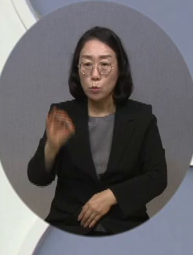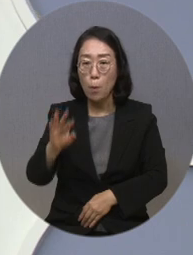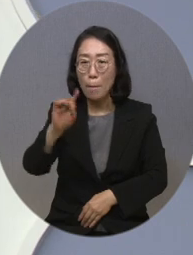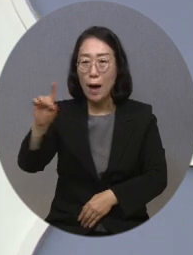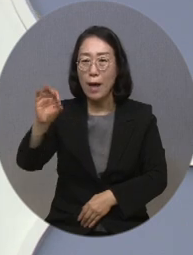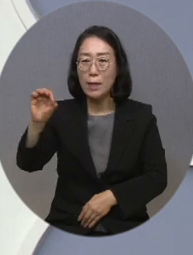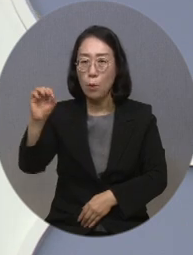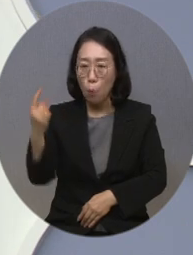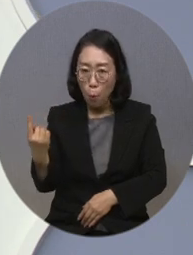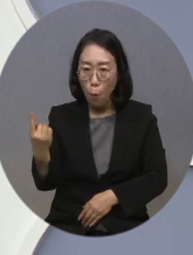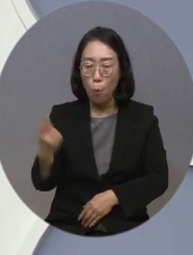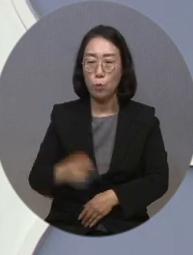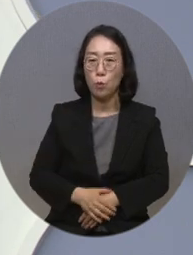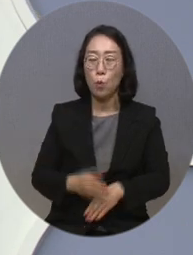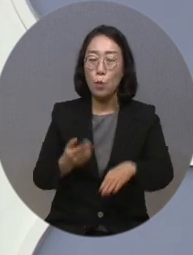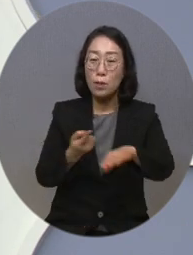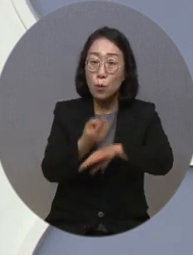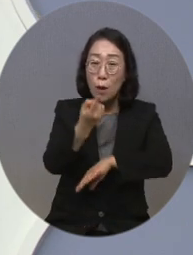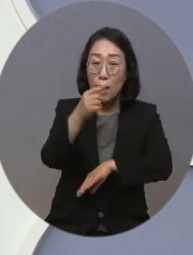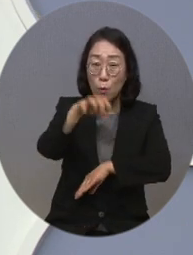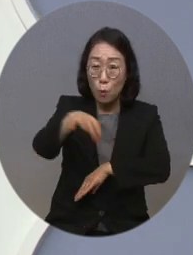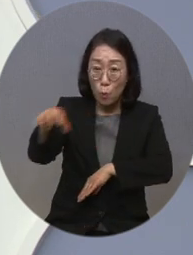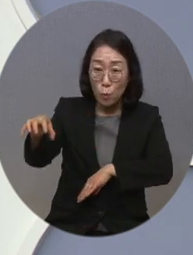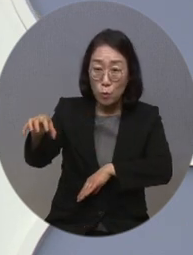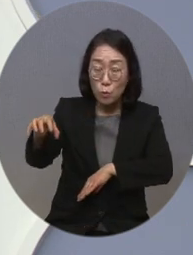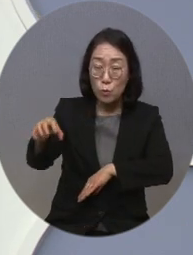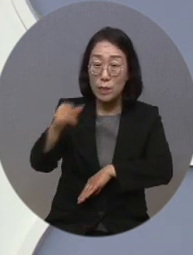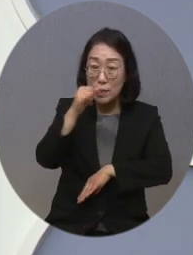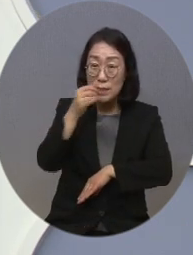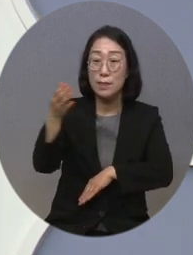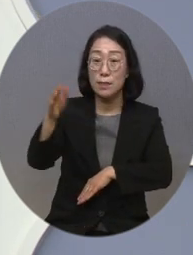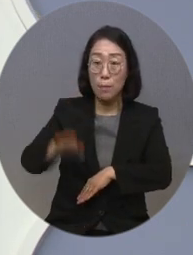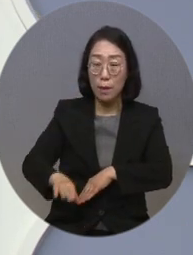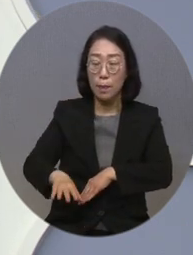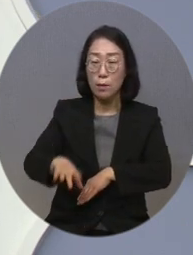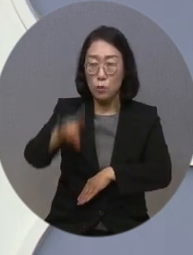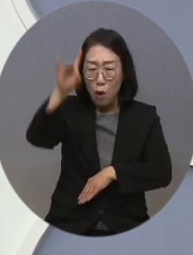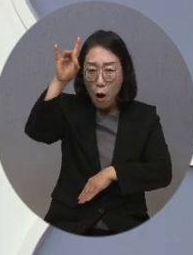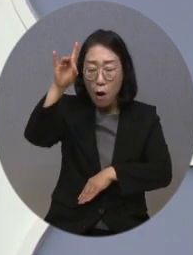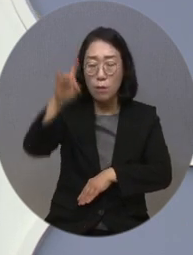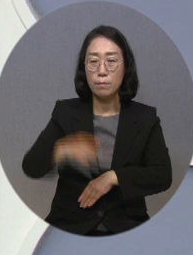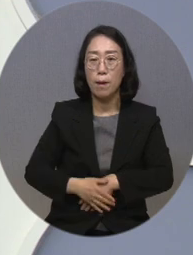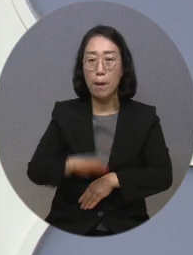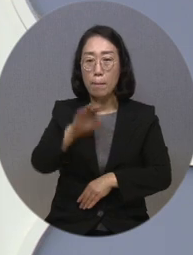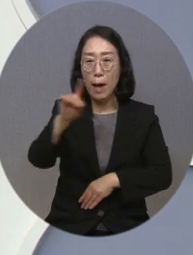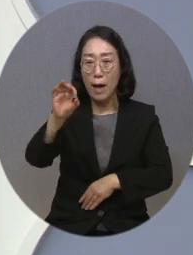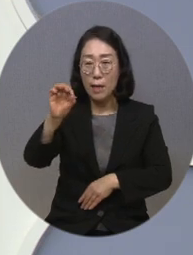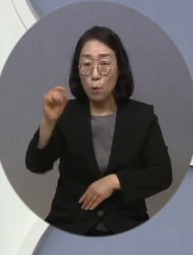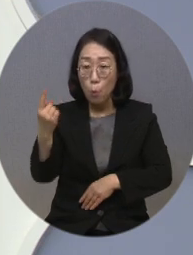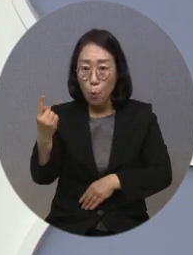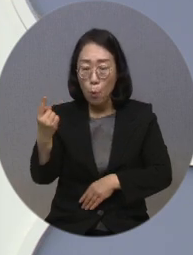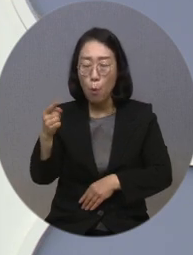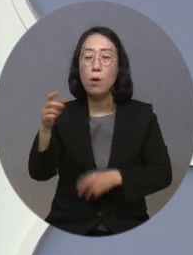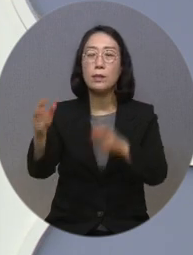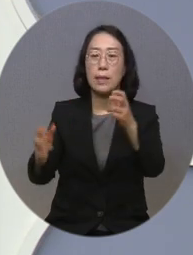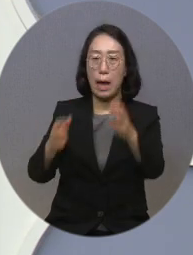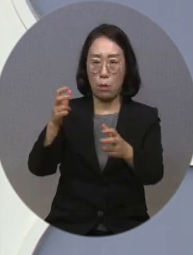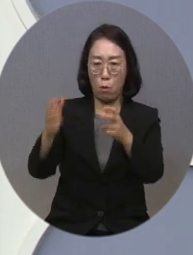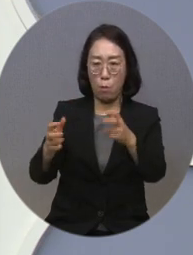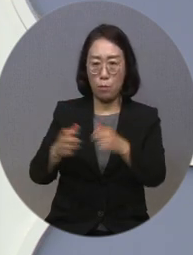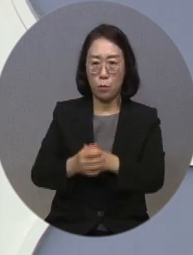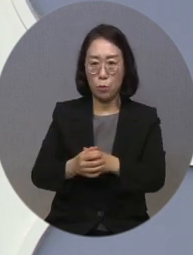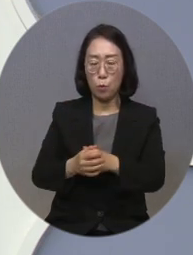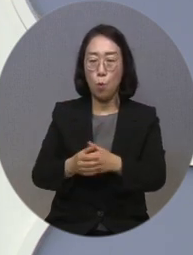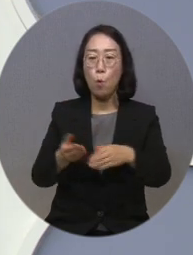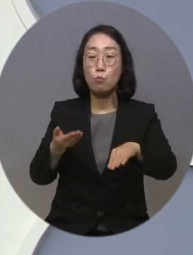뭐 송도라든지 다른 데 특별한 이렇게 지역이 나옵니다만은 저희들이 바이오에 아주 일찍 눈을 떠서 그래서